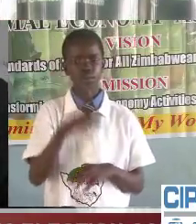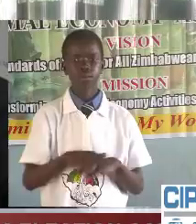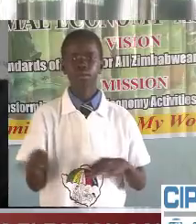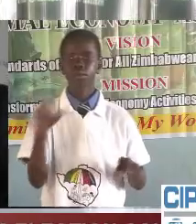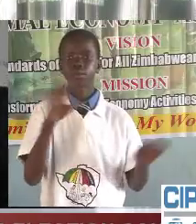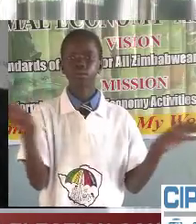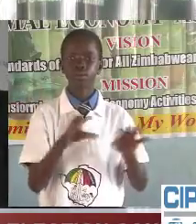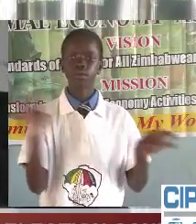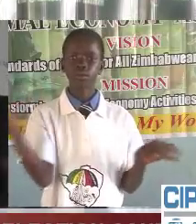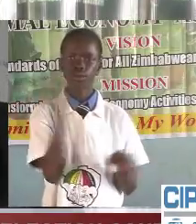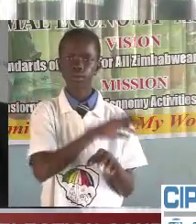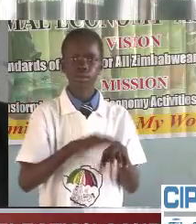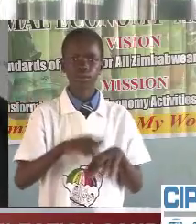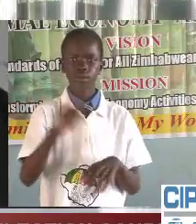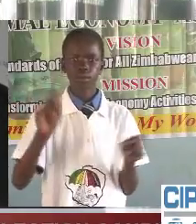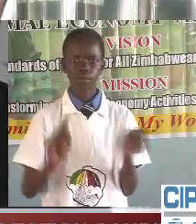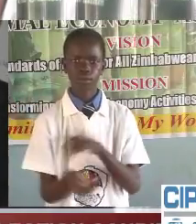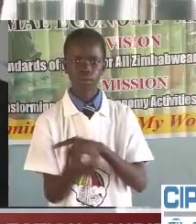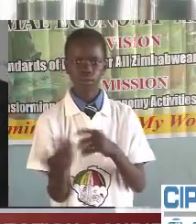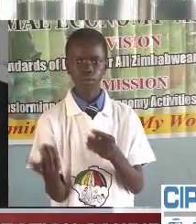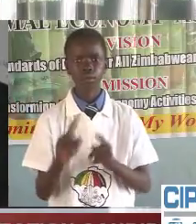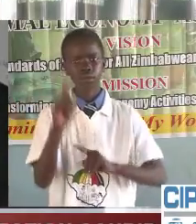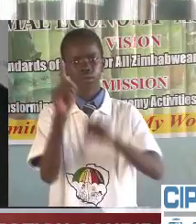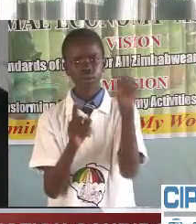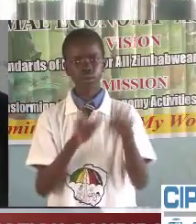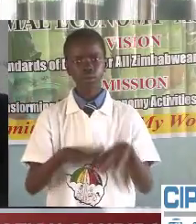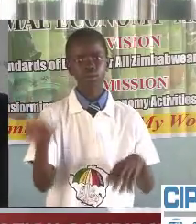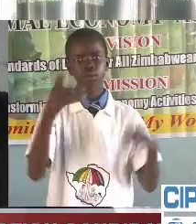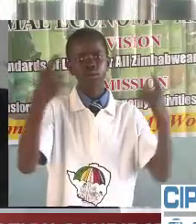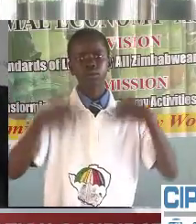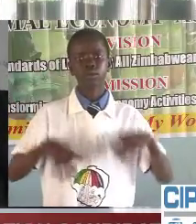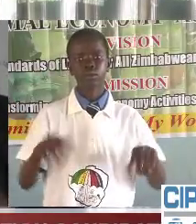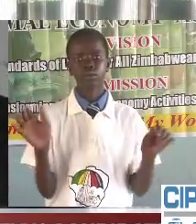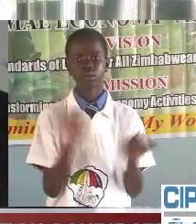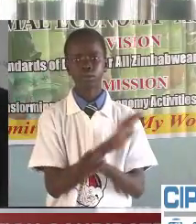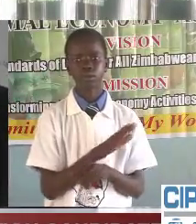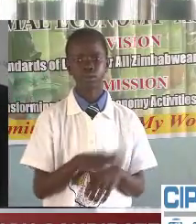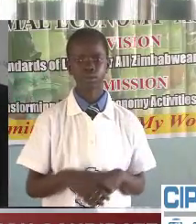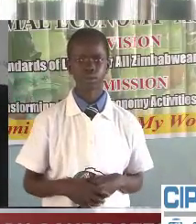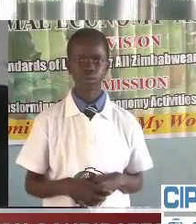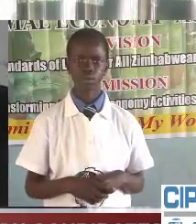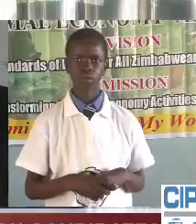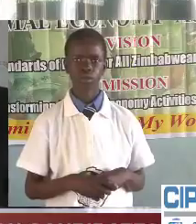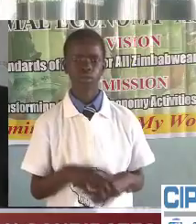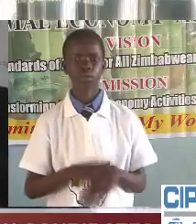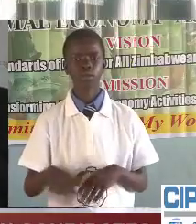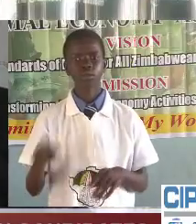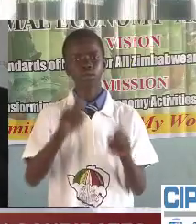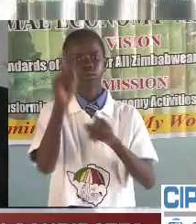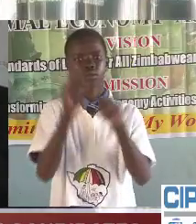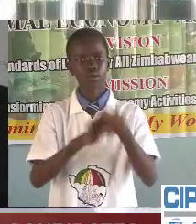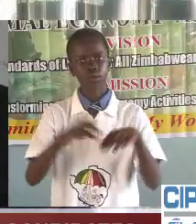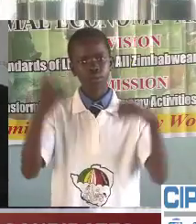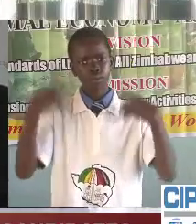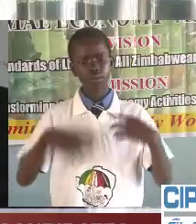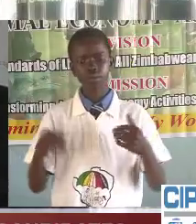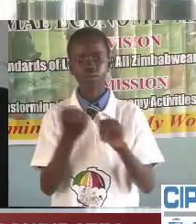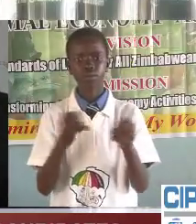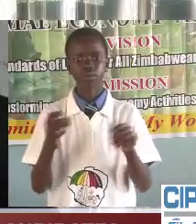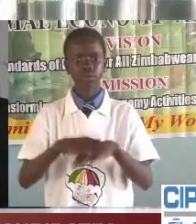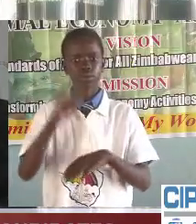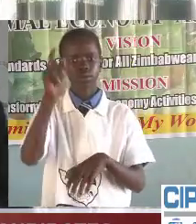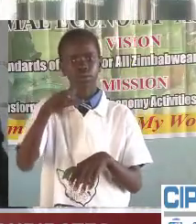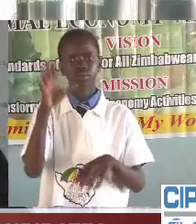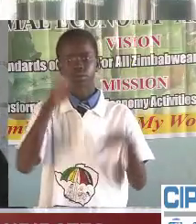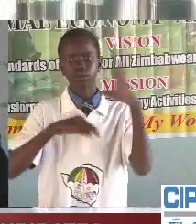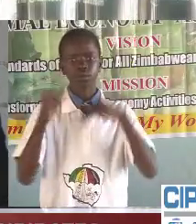nherera, kune vamwe vanorarama asi vari madisabled but vachirarama a better life. Sokutaura kwamaita